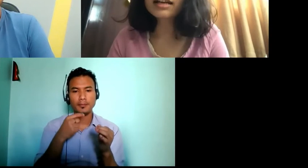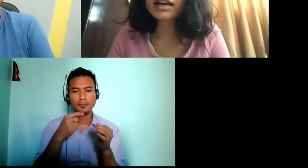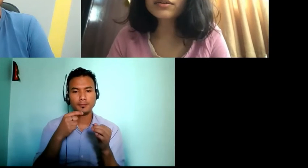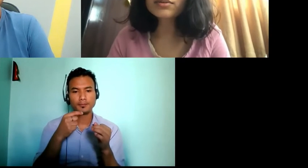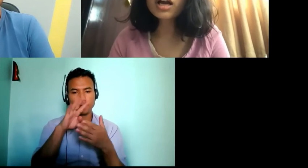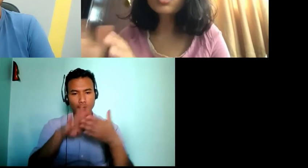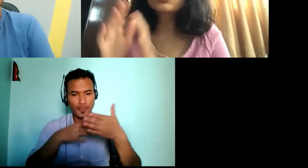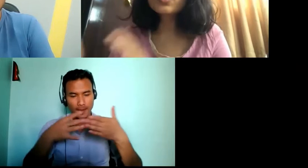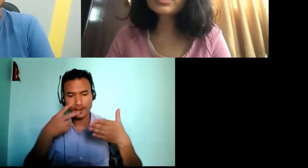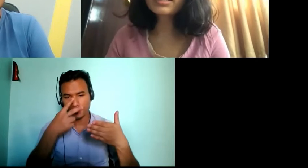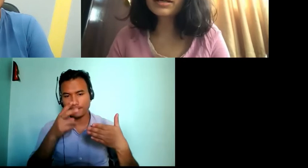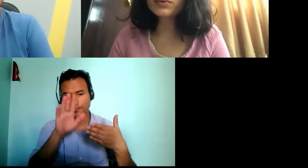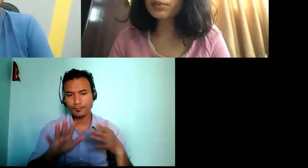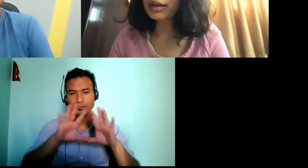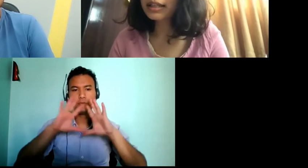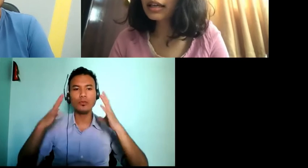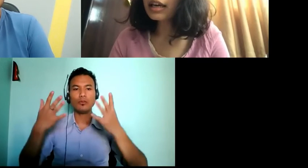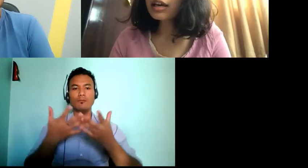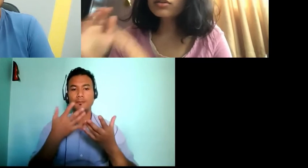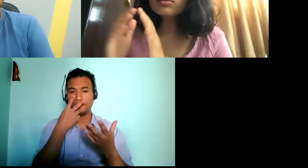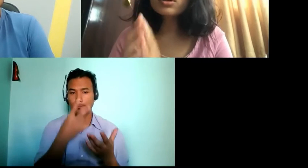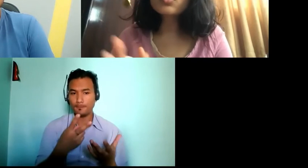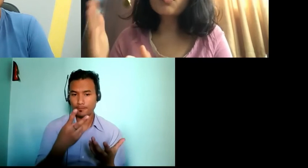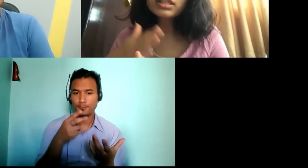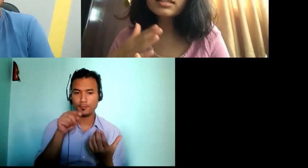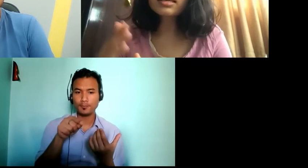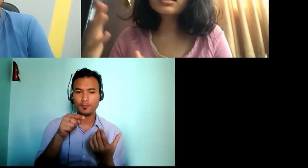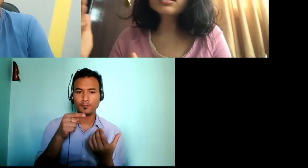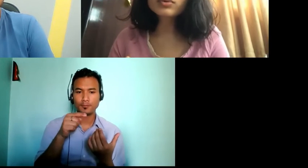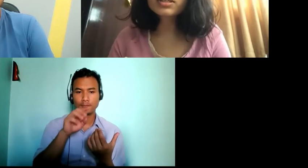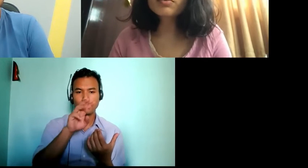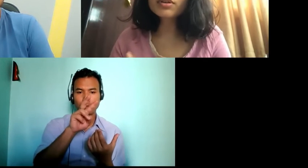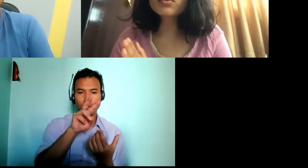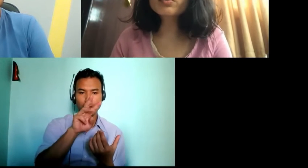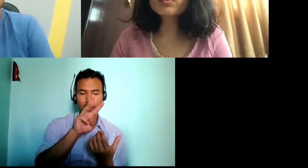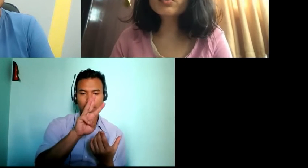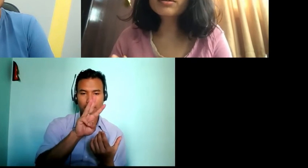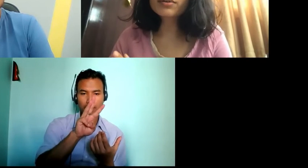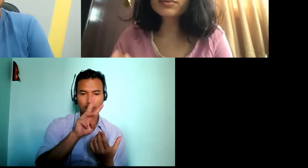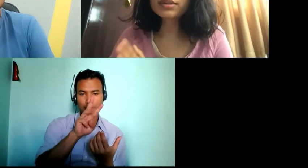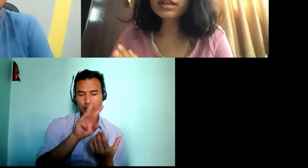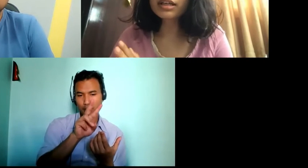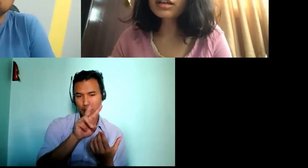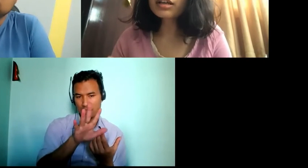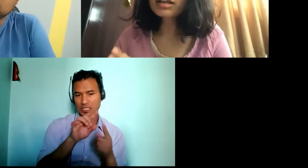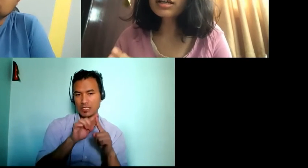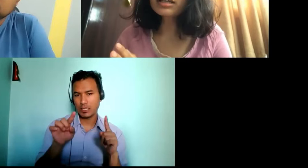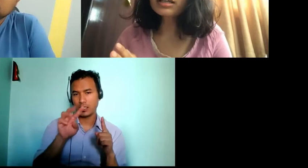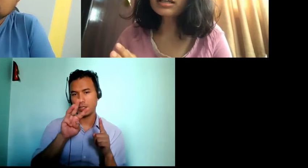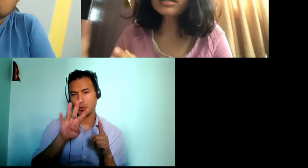स्ट्याटिस्टिक्स लिएर आएको छु, ग्लोबली हेर्ने हो भने चाहिँ जुन यो 25-34 वर्षको उमेरहरू हुन्छ नि,